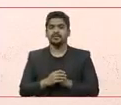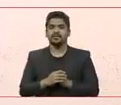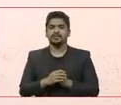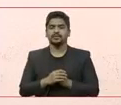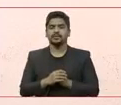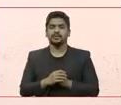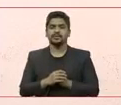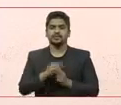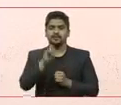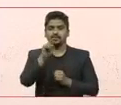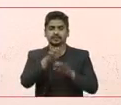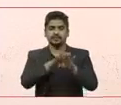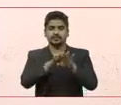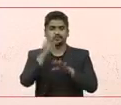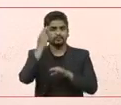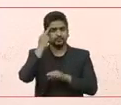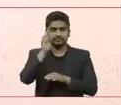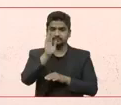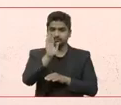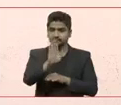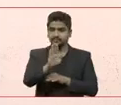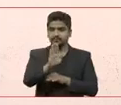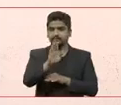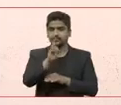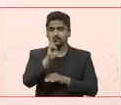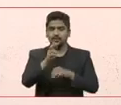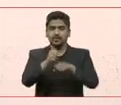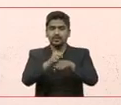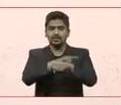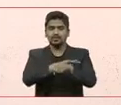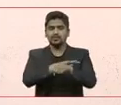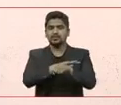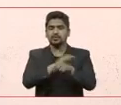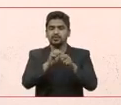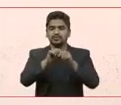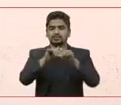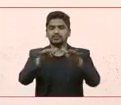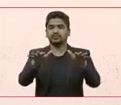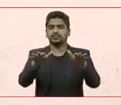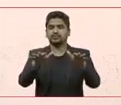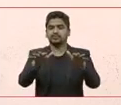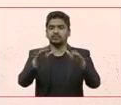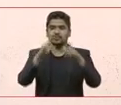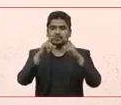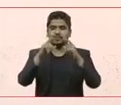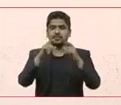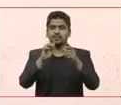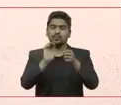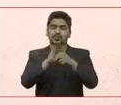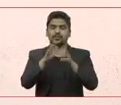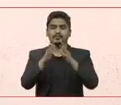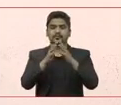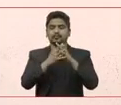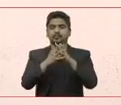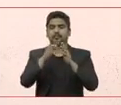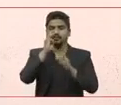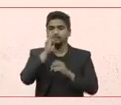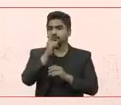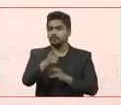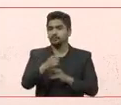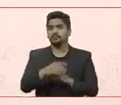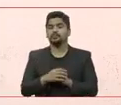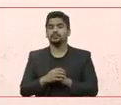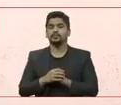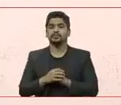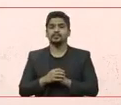अब तपाईँहरूलाई थाहै छ यो चाहिँ इन्फेक्सन चाहिँ स्प्रेड हुने मास ग्यादरिङमै हो।